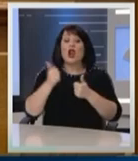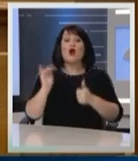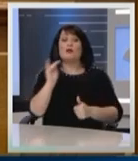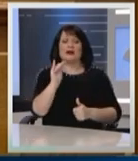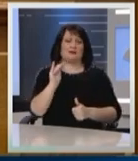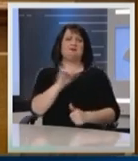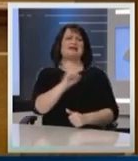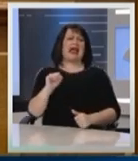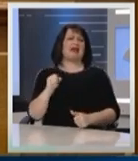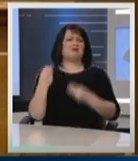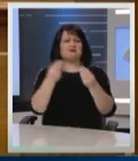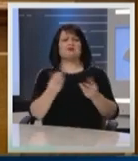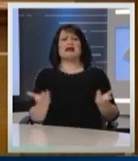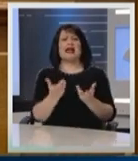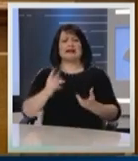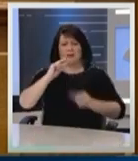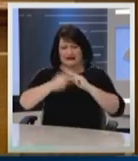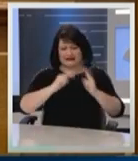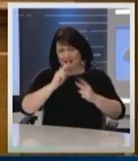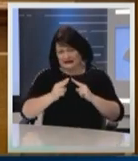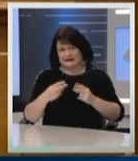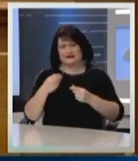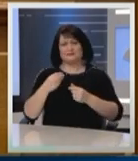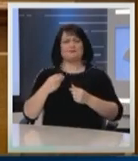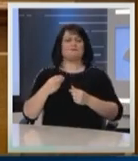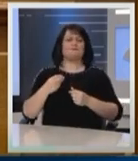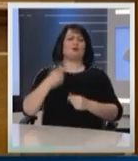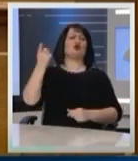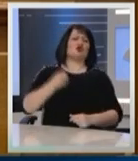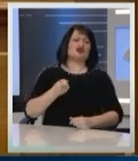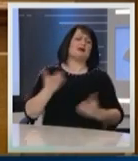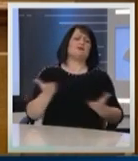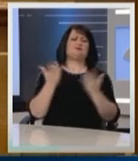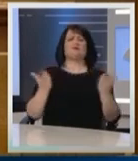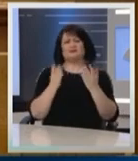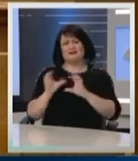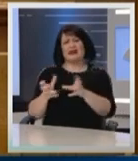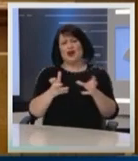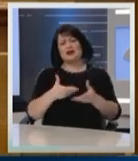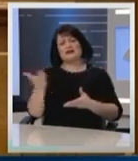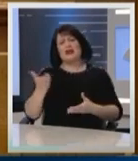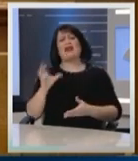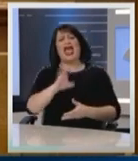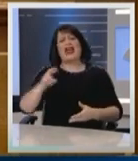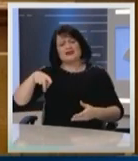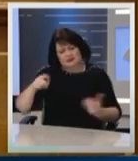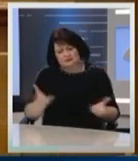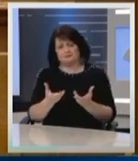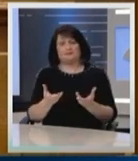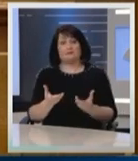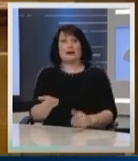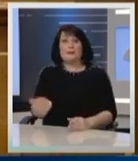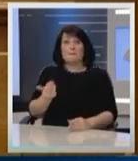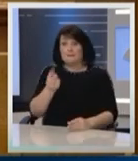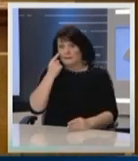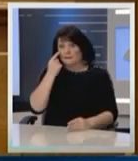Sky τις απαντήσεις ή στην ΕΡΤ ή όπου στην εφημερίδα ΤΑΔΕ, να